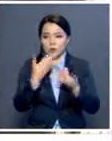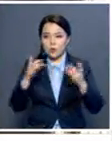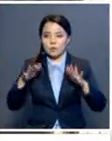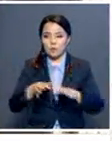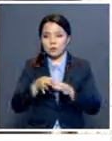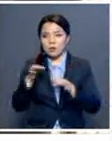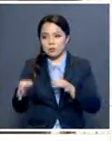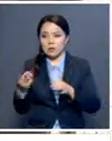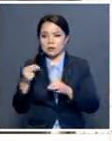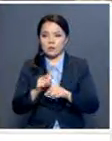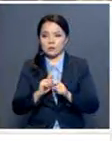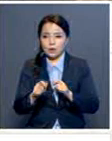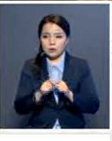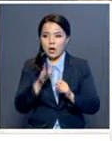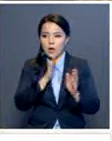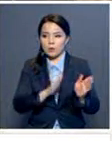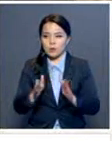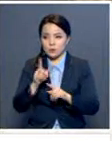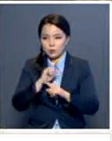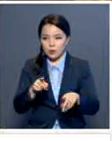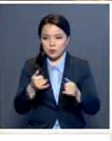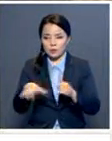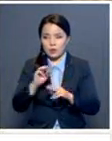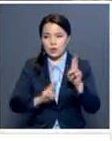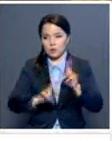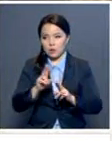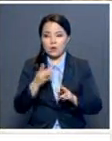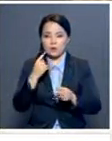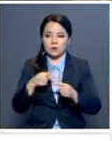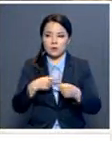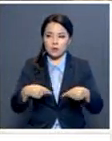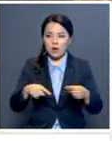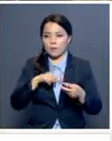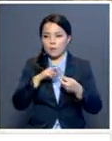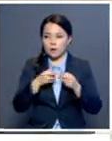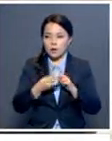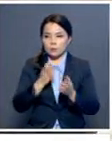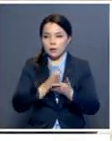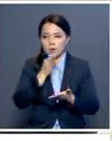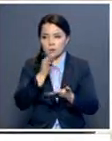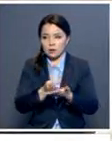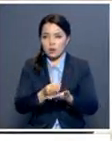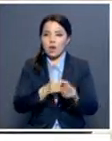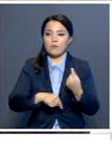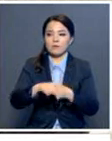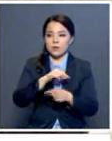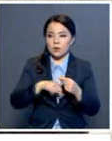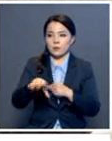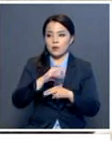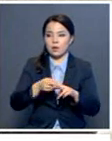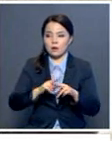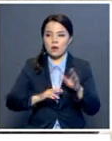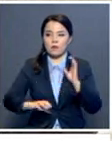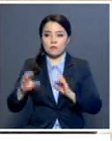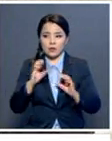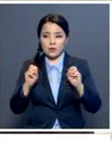ұңғыманың субсидиясы уақытында төленбеуі де осындай ережелердің жиі өзгеруінен дейді мамандар. Финансовый институт дейміз ғой, солар қайтару